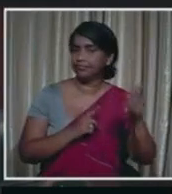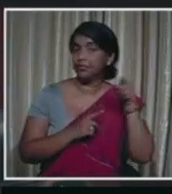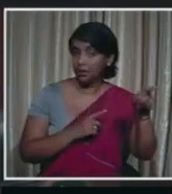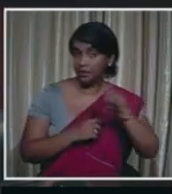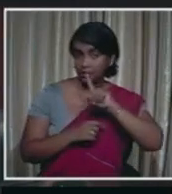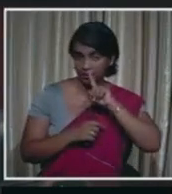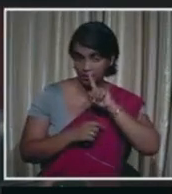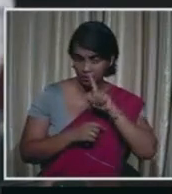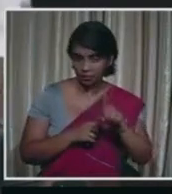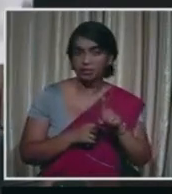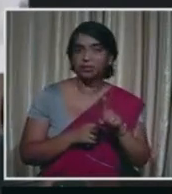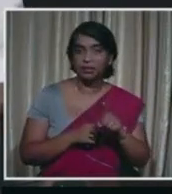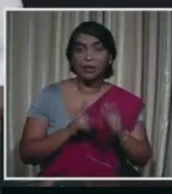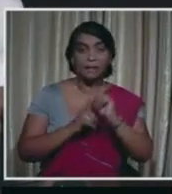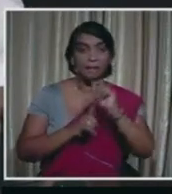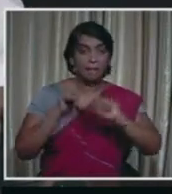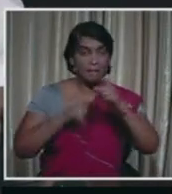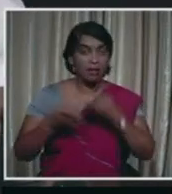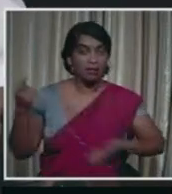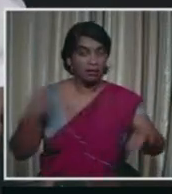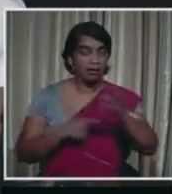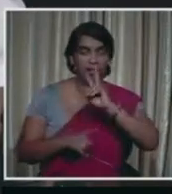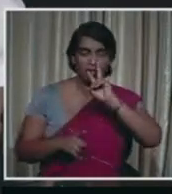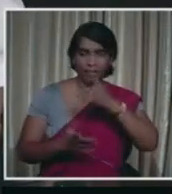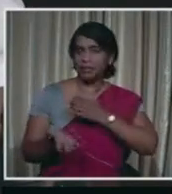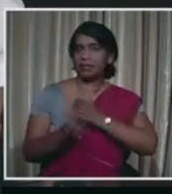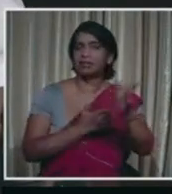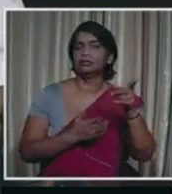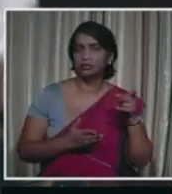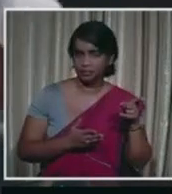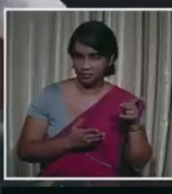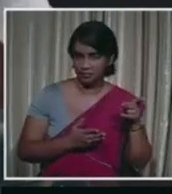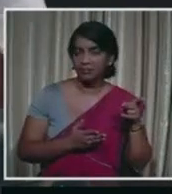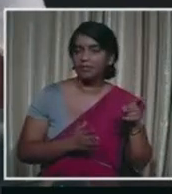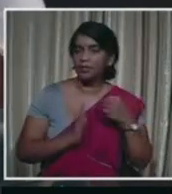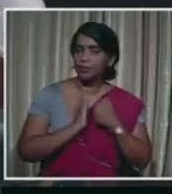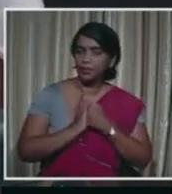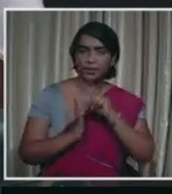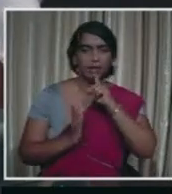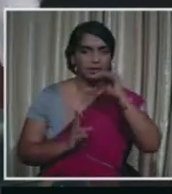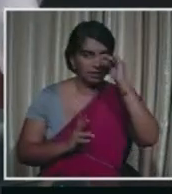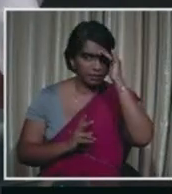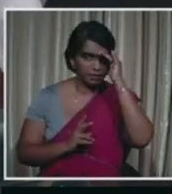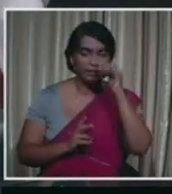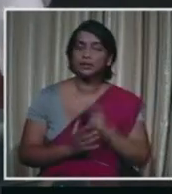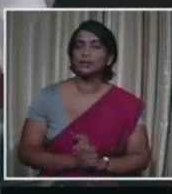කරේ මේ සභාව නොමග යැවීමක්. ගරු කථානායකතුමනි